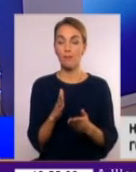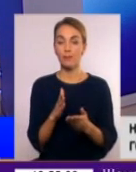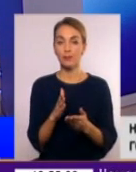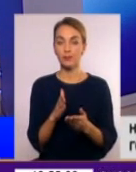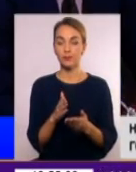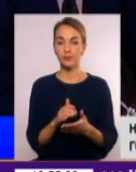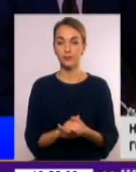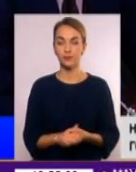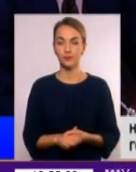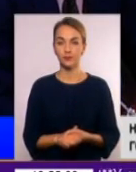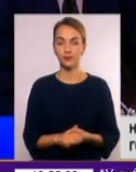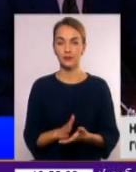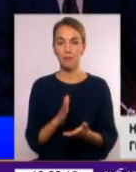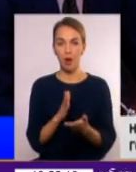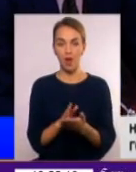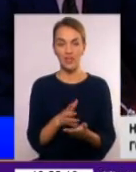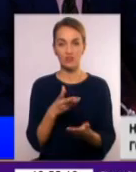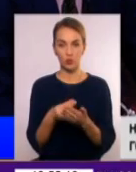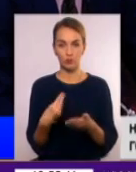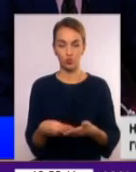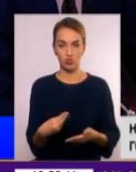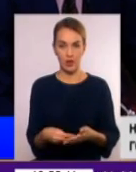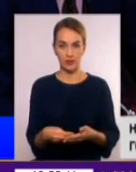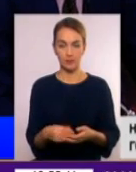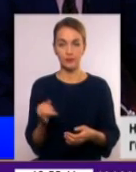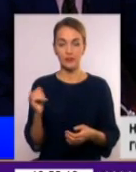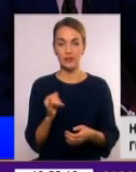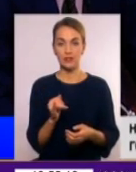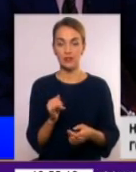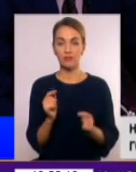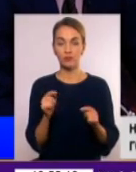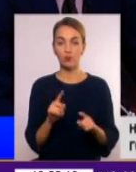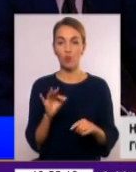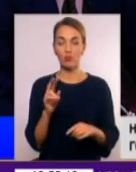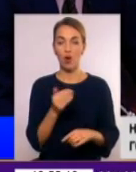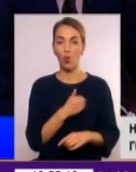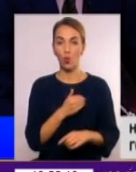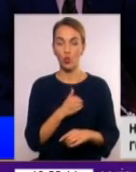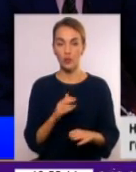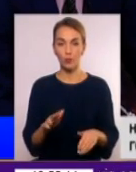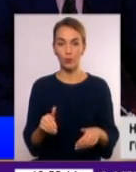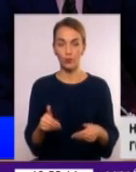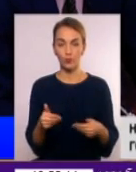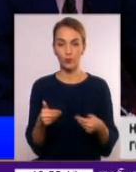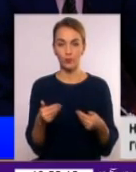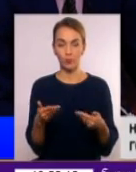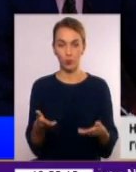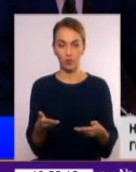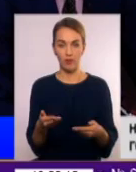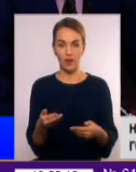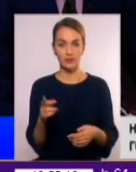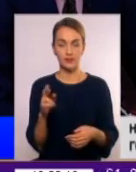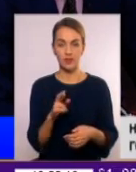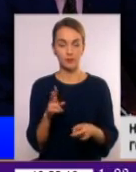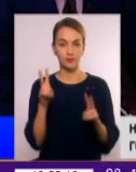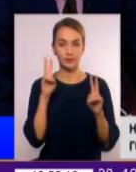має свої бюджети. І в тому, що вона хоче пропонувати, це я не